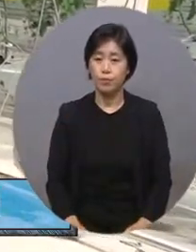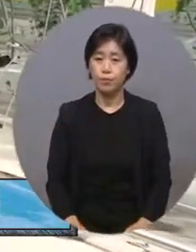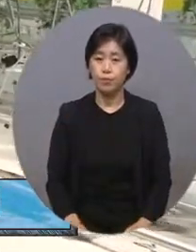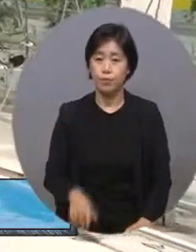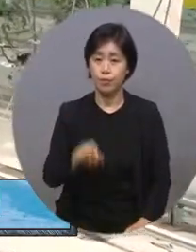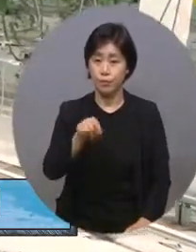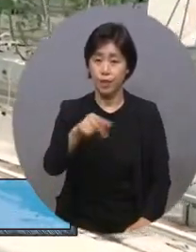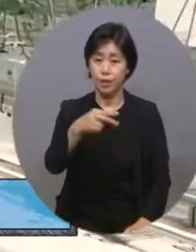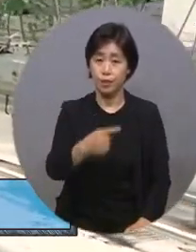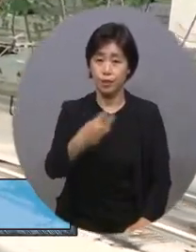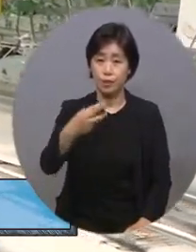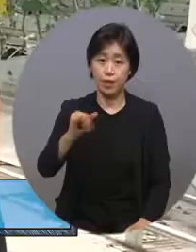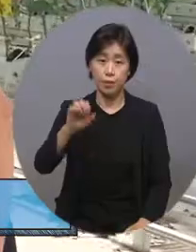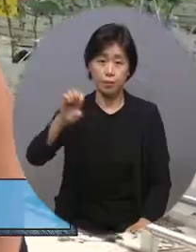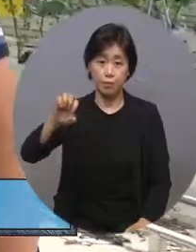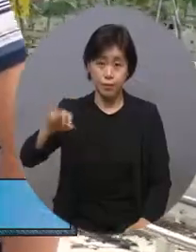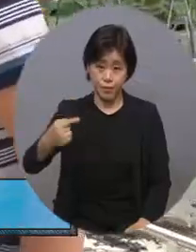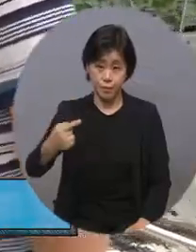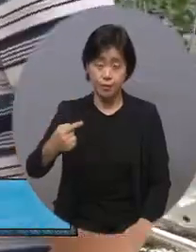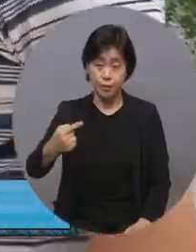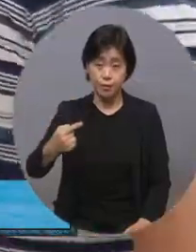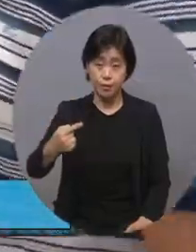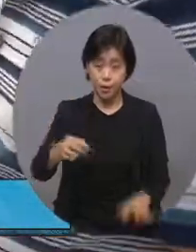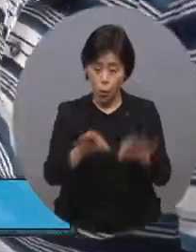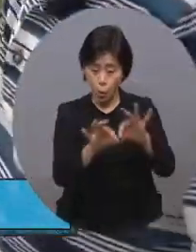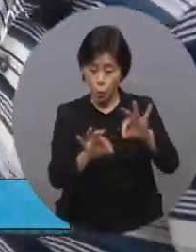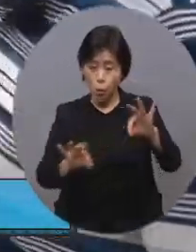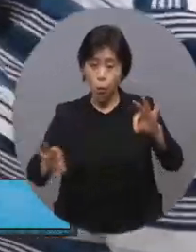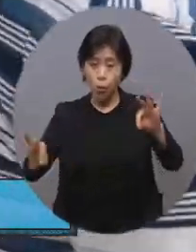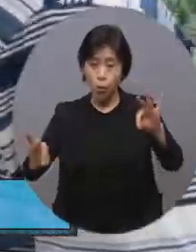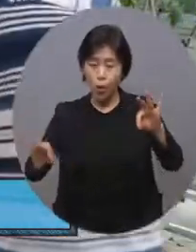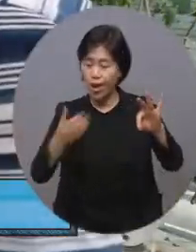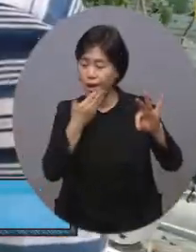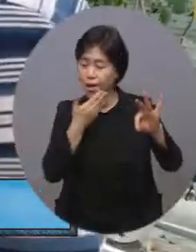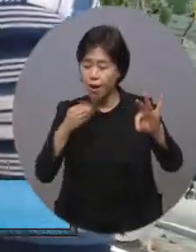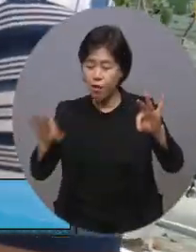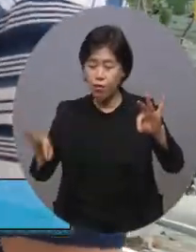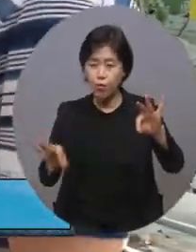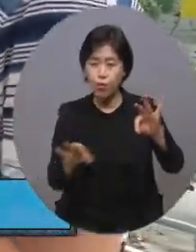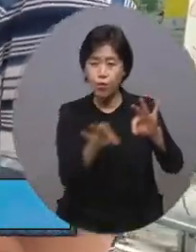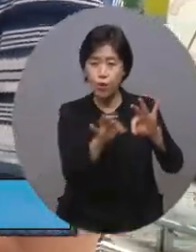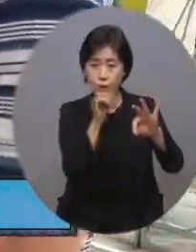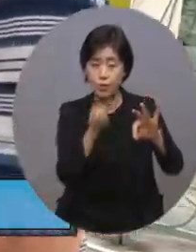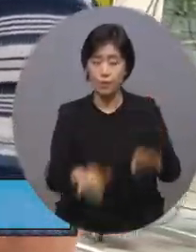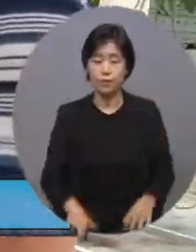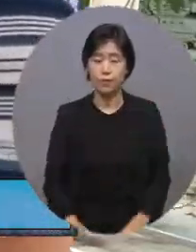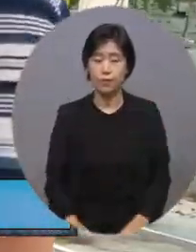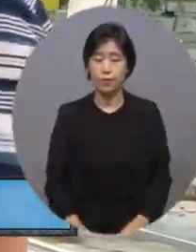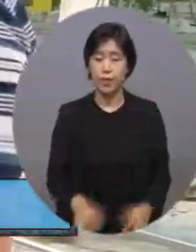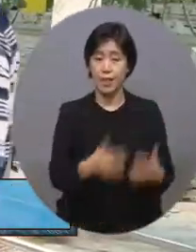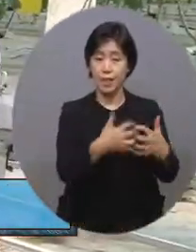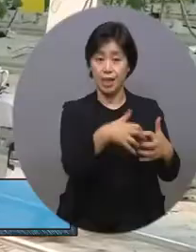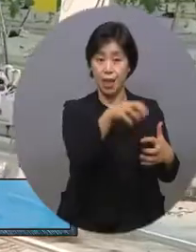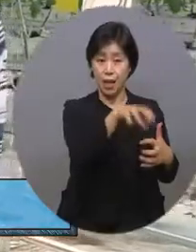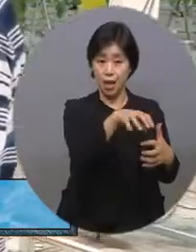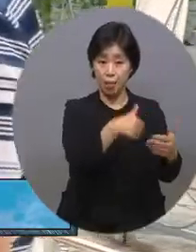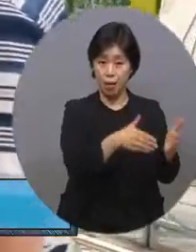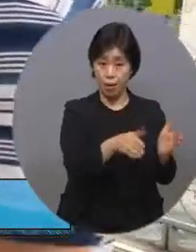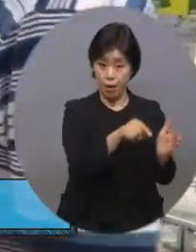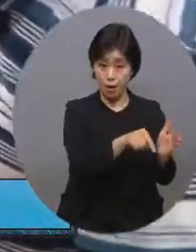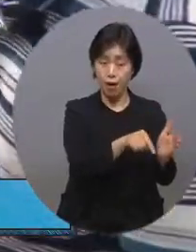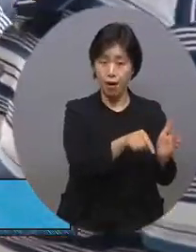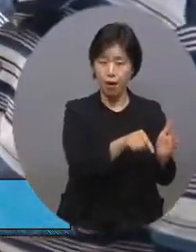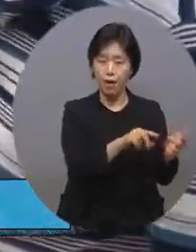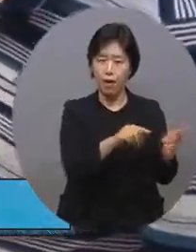있는 드리퍼를 통해서 네. 영양분이 공급되는데 저쪽 편에 기계실에서 영양을 조제를 해서